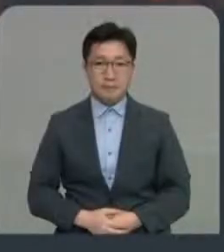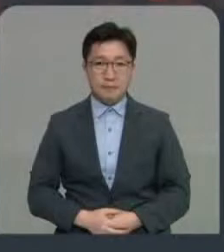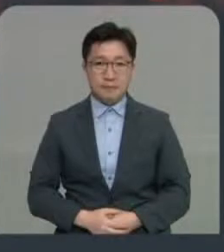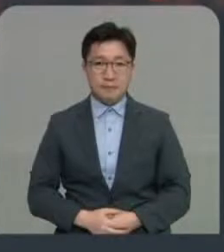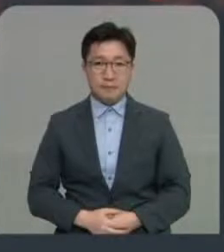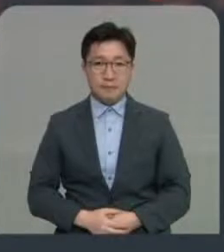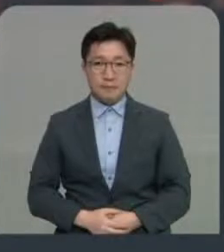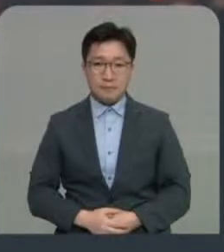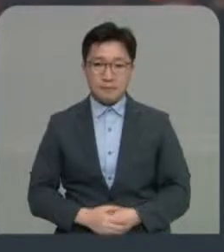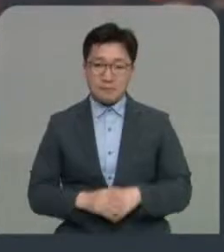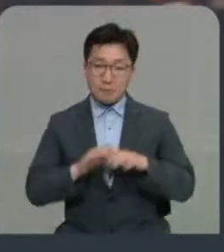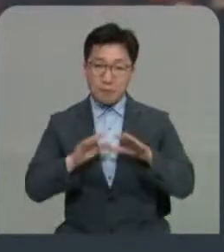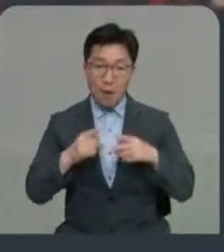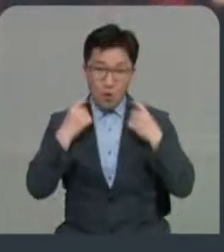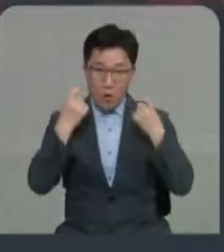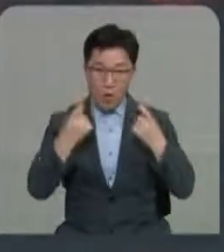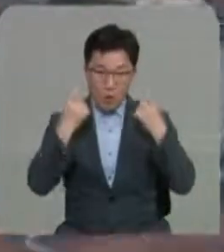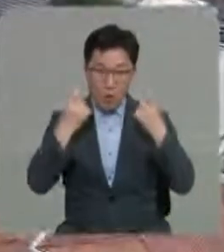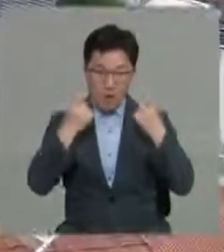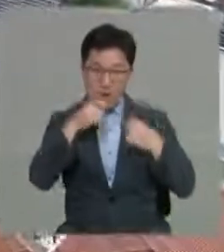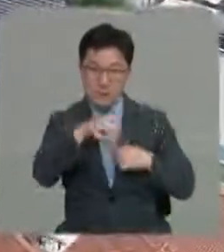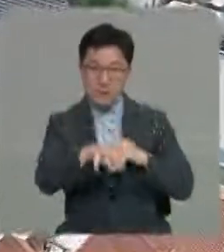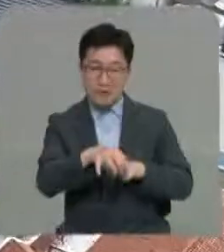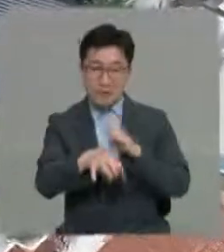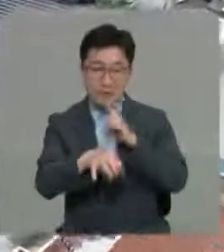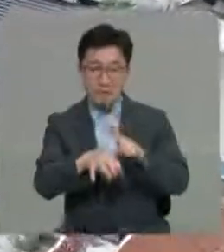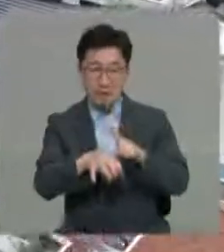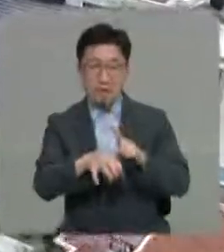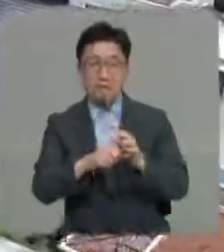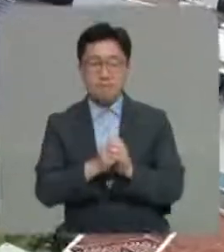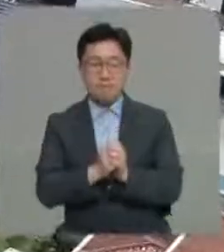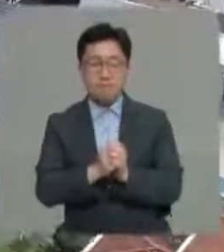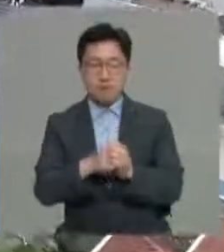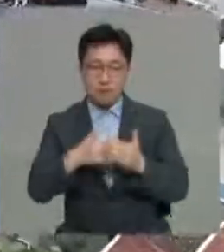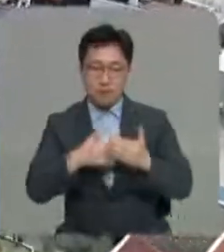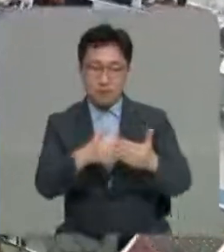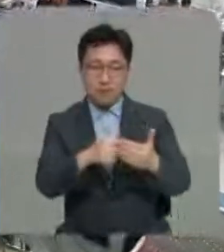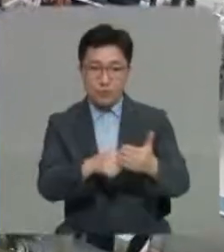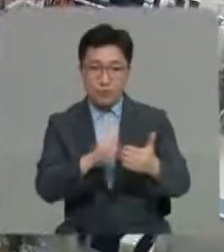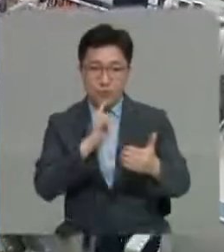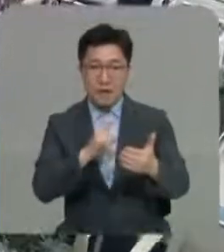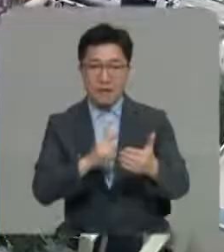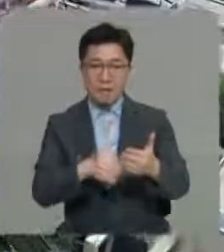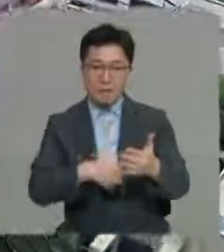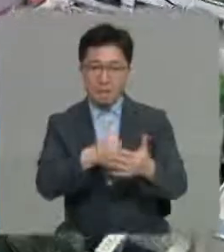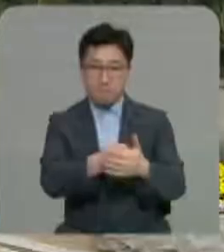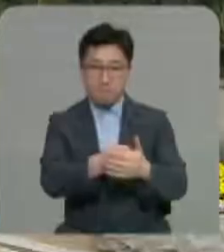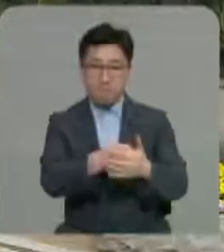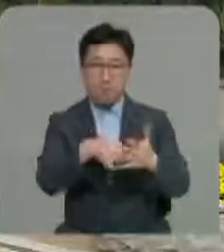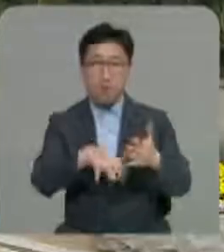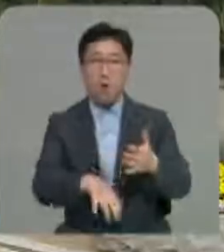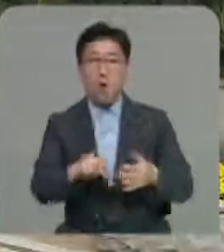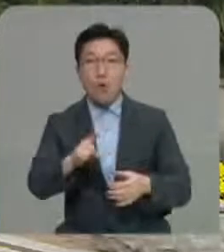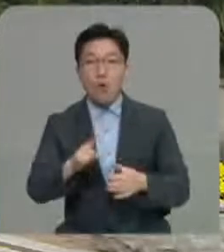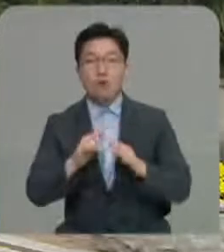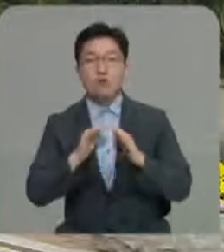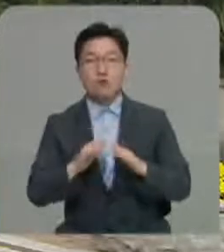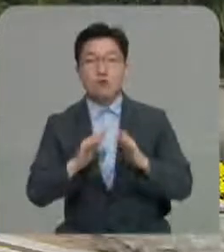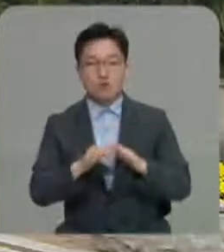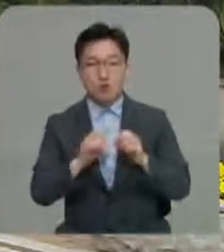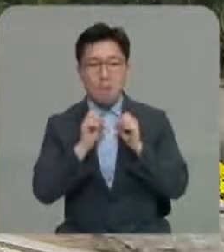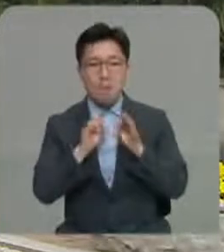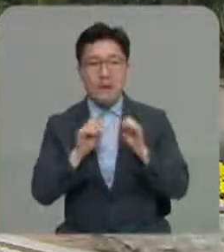관광 거점 도시 전주의 올해 지역관광 추진 조직 육성 사업자로 선정된 전주 마케팅